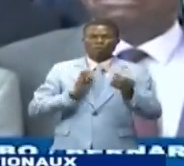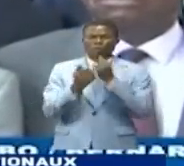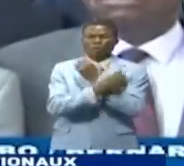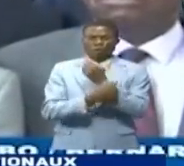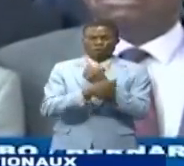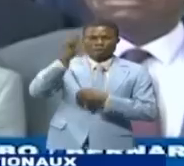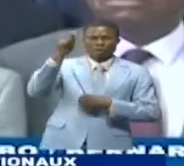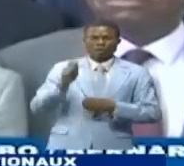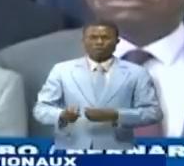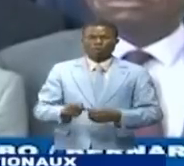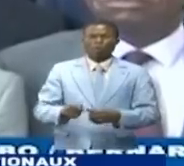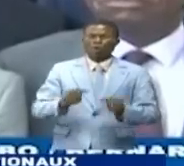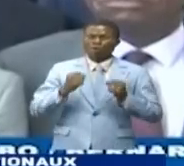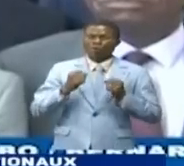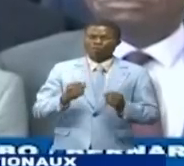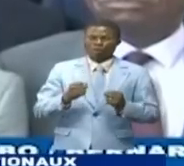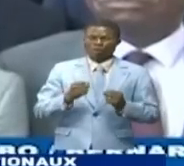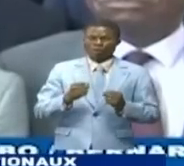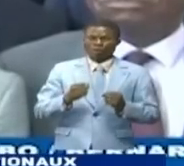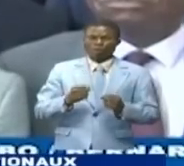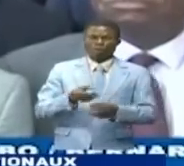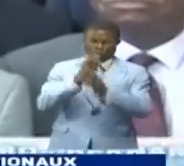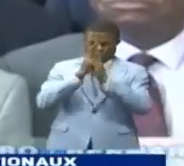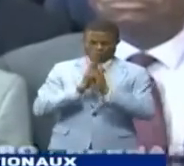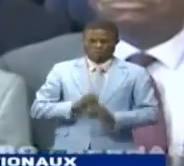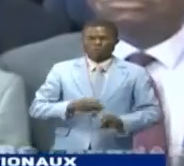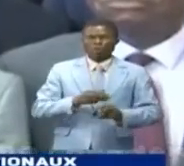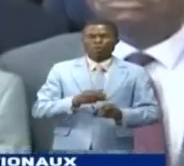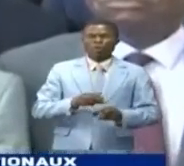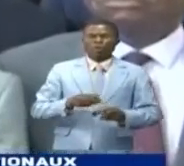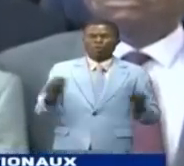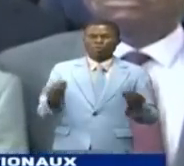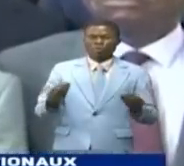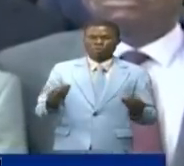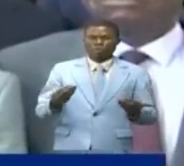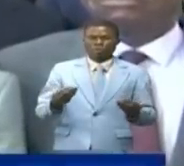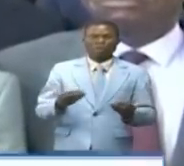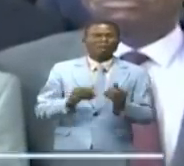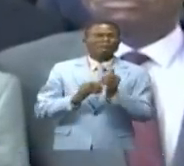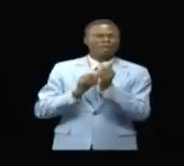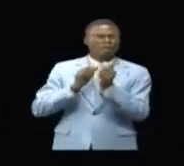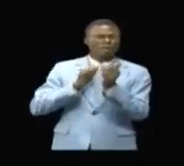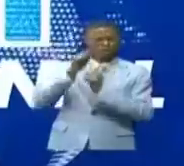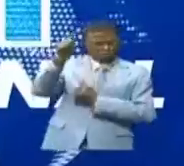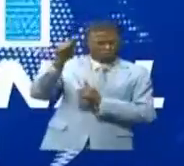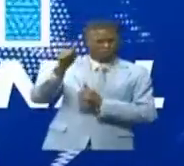armée républicaine et dissuasive à court et moyen terme.